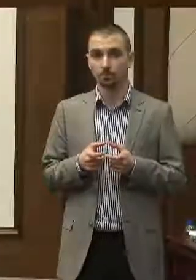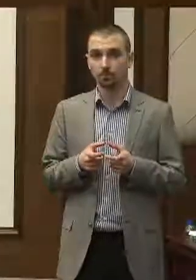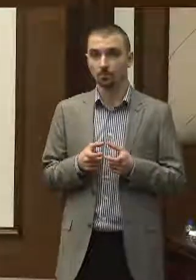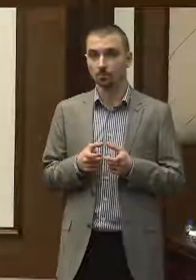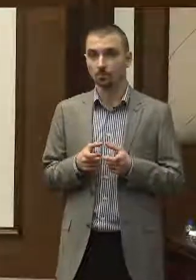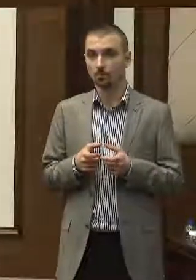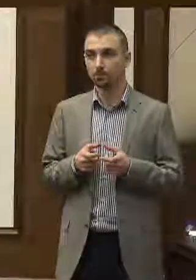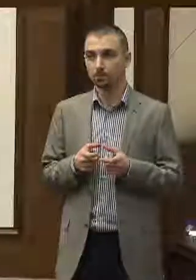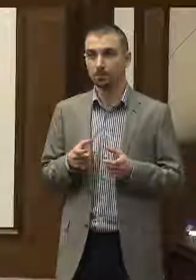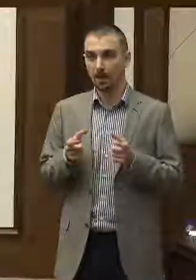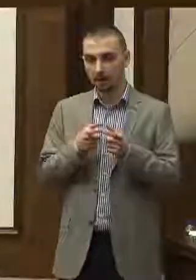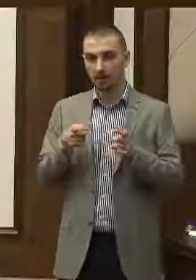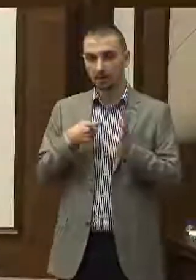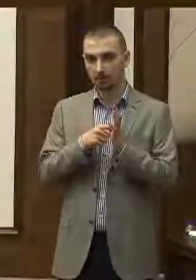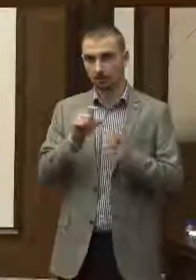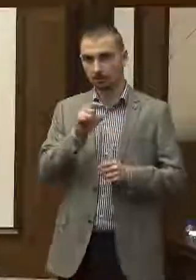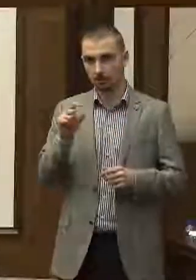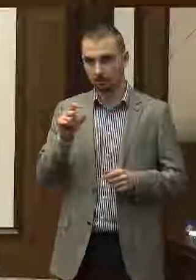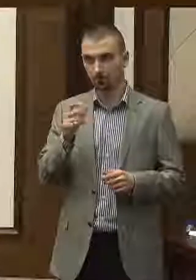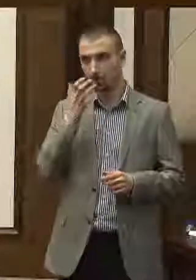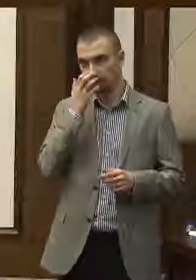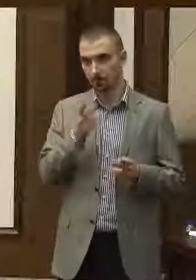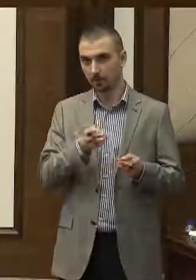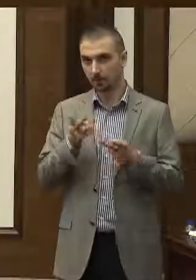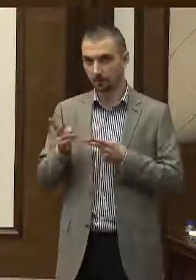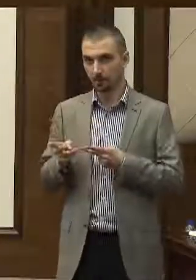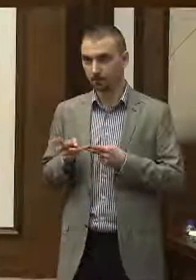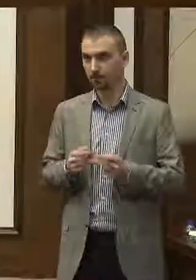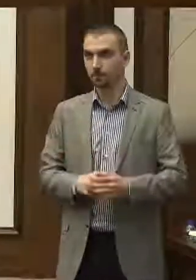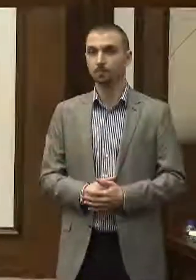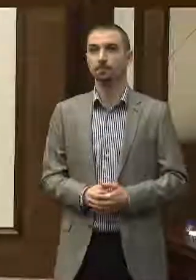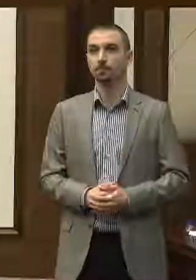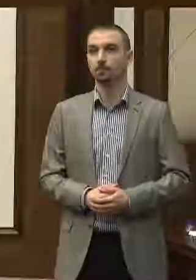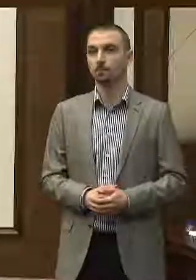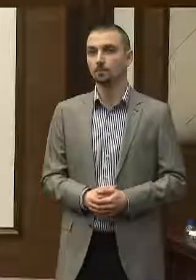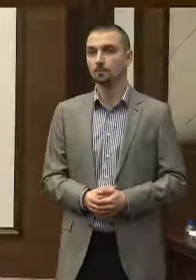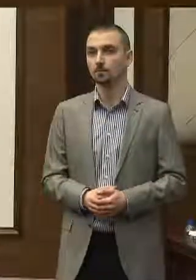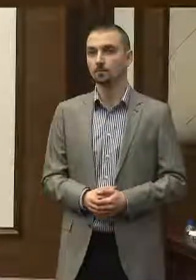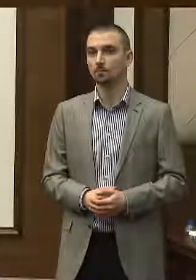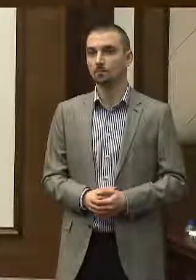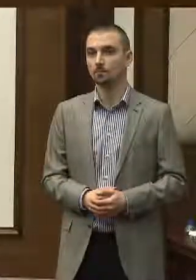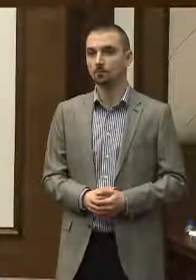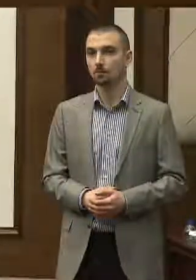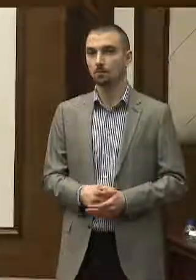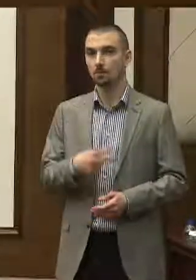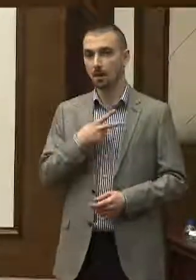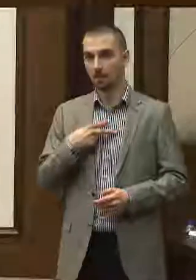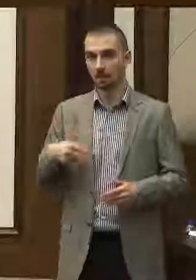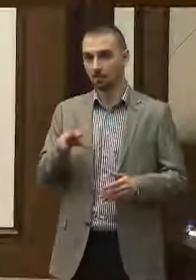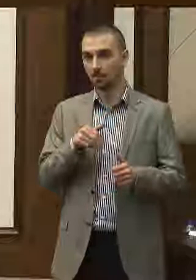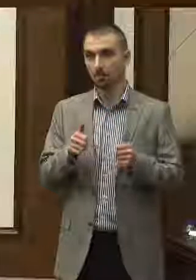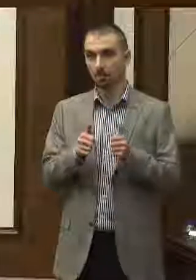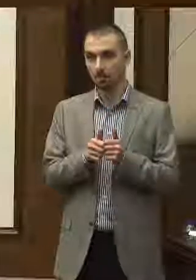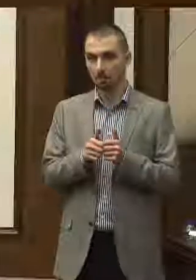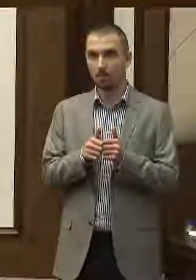GETEM isimli dernek başkanı arkadaşımız, onu da buraya bekliyorum. Arkadaşımı da buraya bekliyorum. Belediye birlikte bir